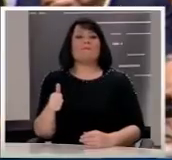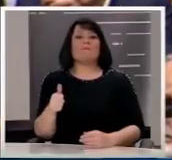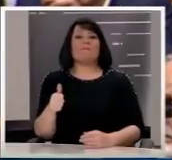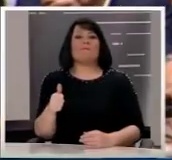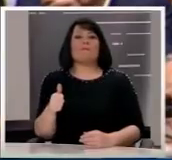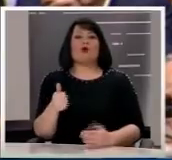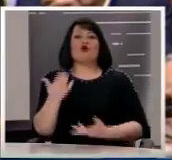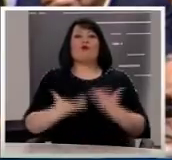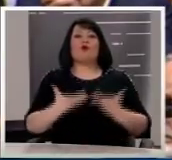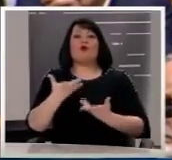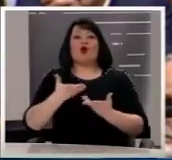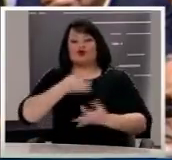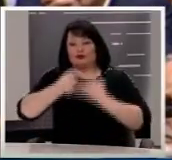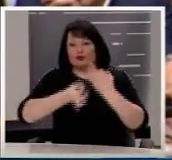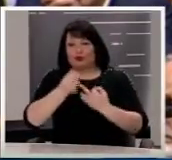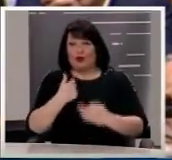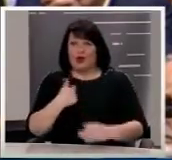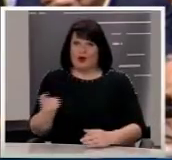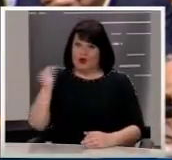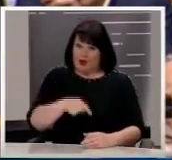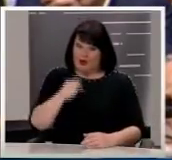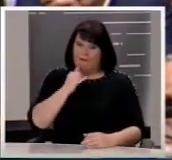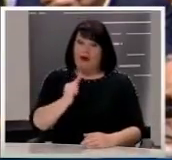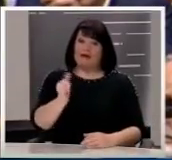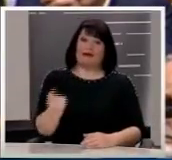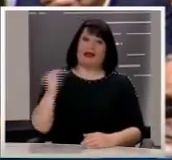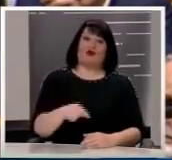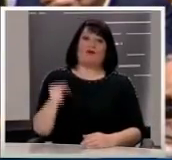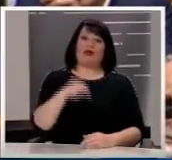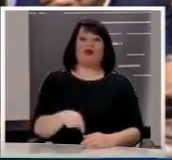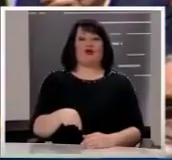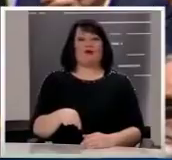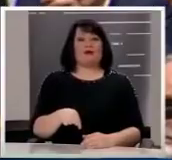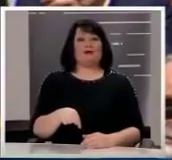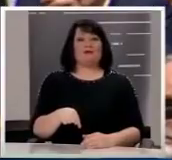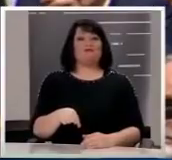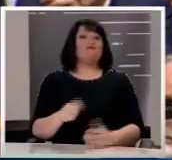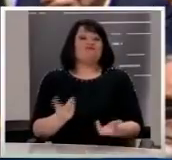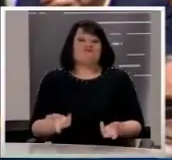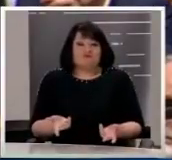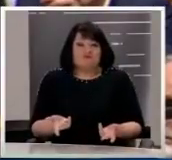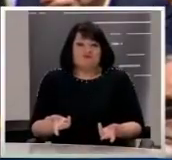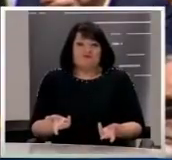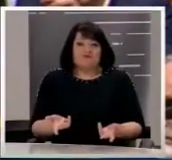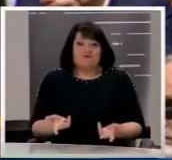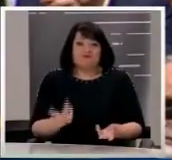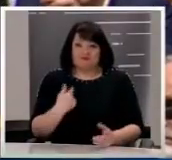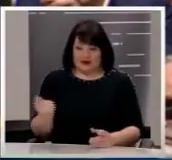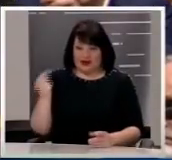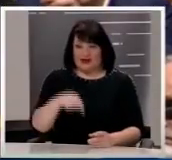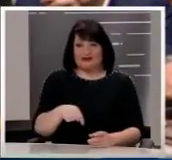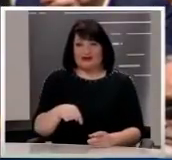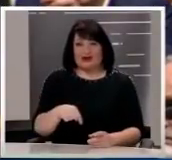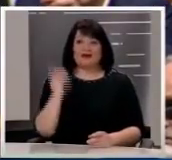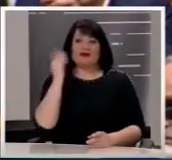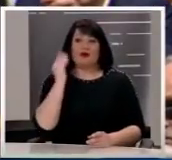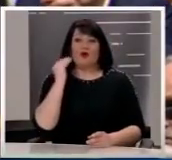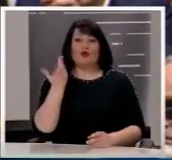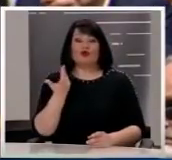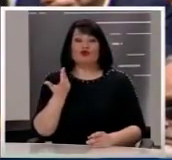ομιλία στον προϋπολογισμό. Εγώ είμαι πάντοτε εδώ. Δεν υπήρξε σχεδόν φορά που να έχετε έρθει και να μην σας έχω